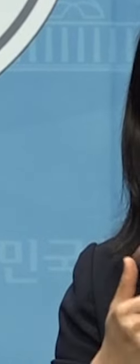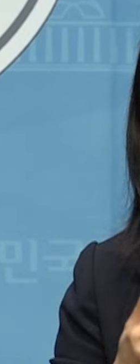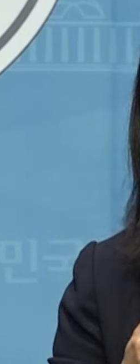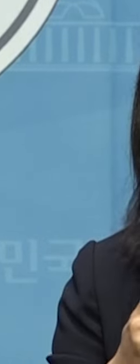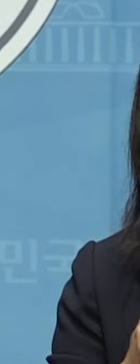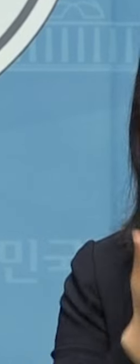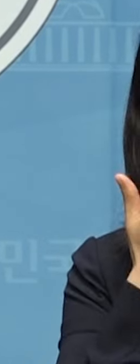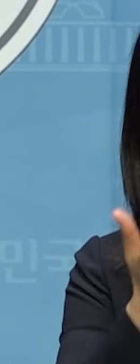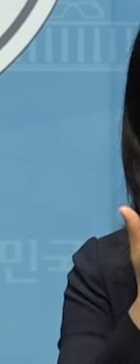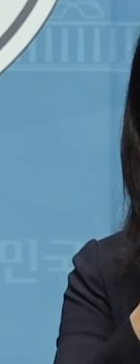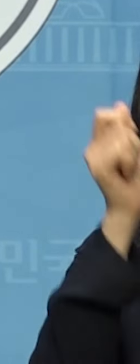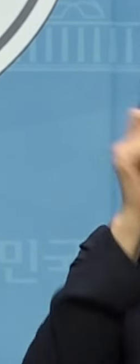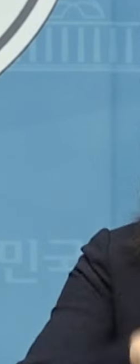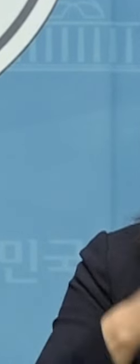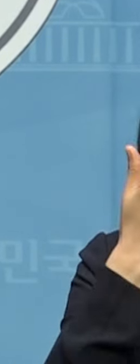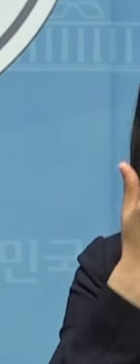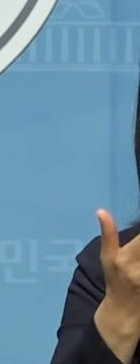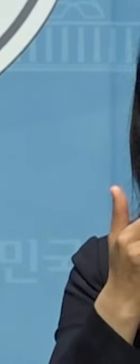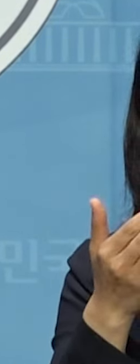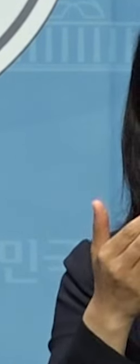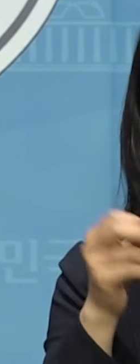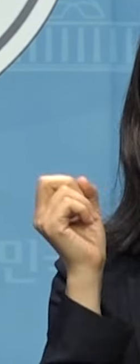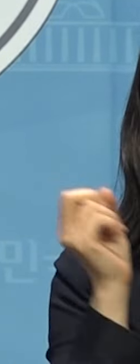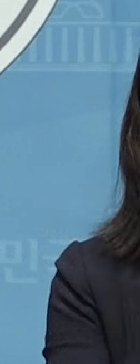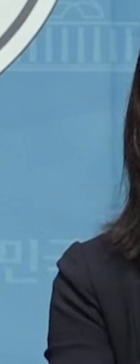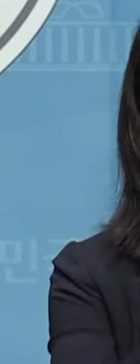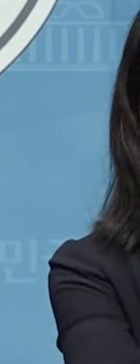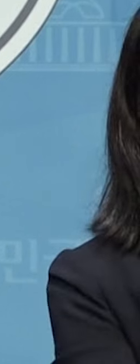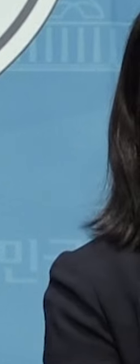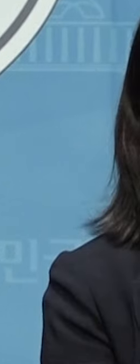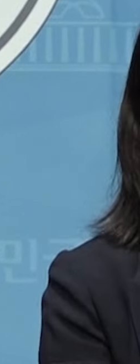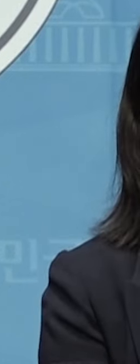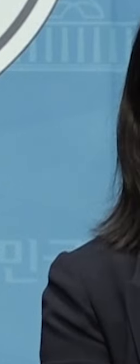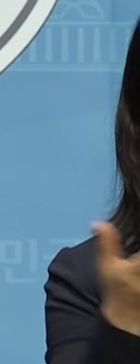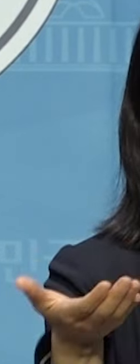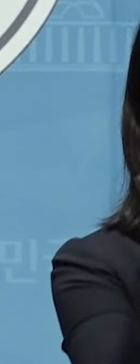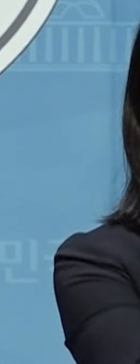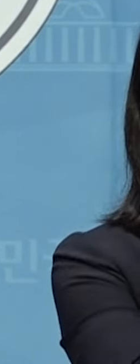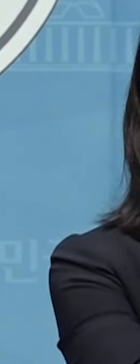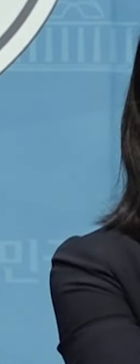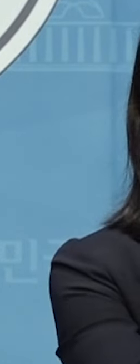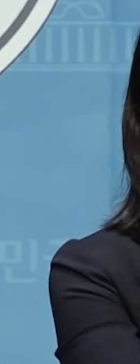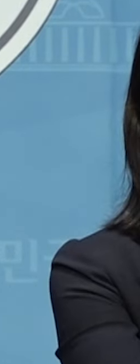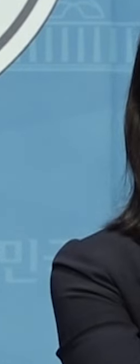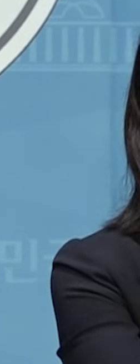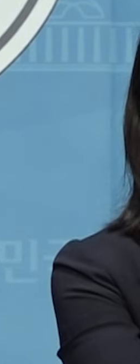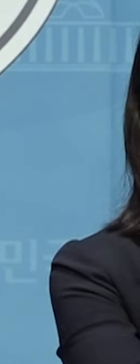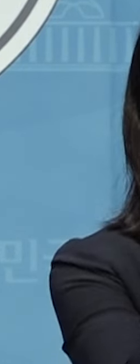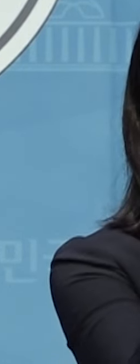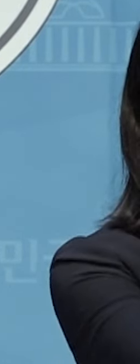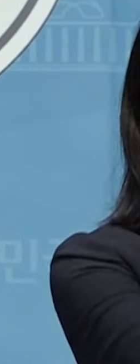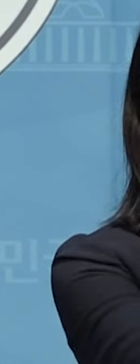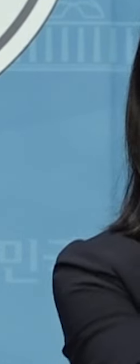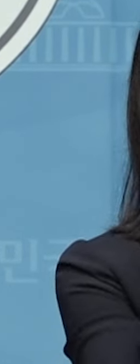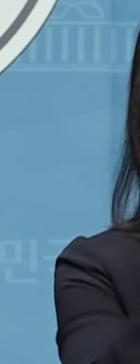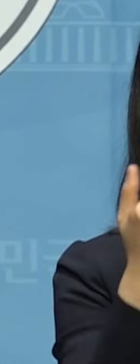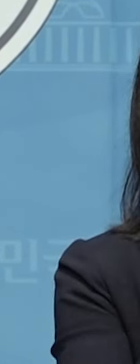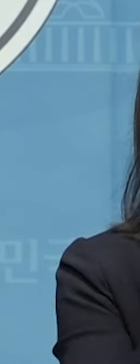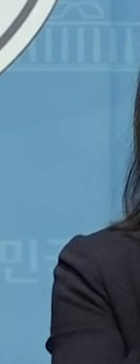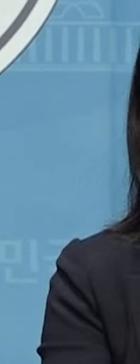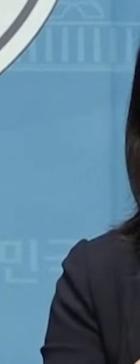시간 문제입니다 그 그리고 윤성열 대통령의 거부권 행사와 본회의에서의 재의결